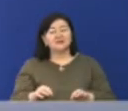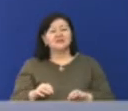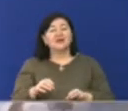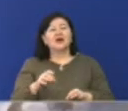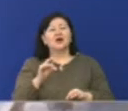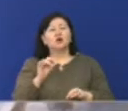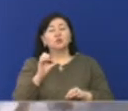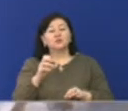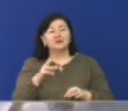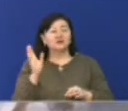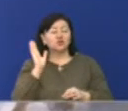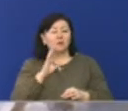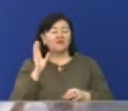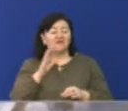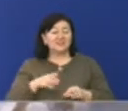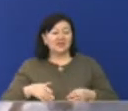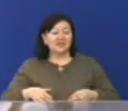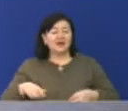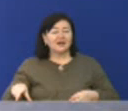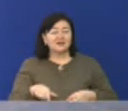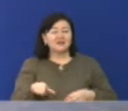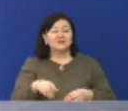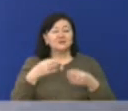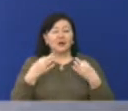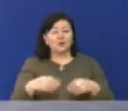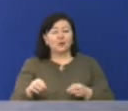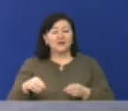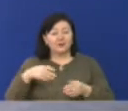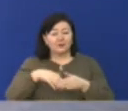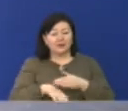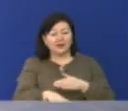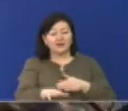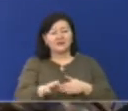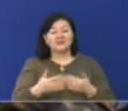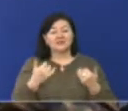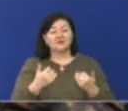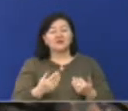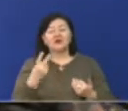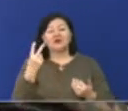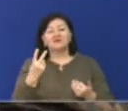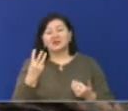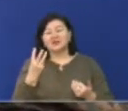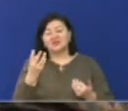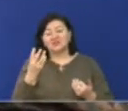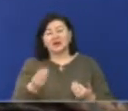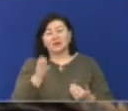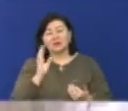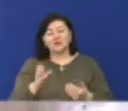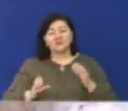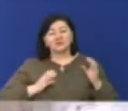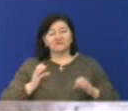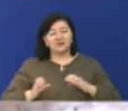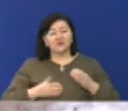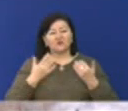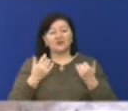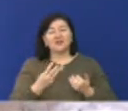рамках республиканских учений «Коктем-2020» будут проходить в течение 2 дней. За этот период планируется отработать взаимодействие